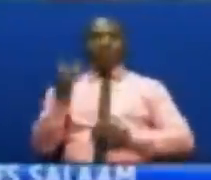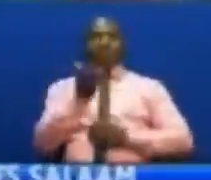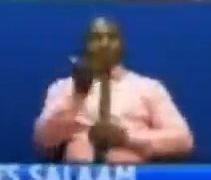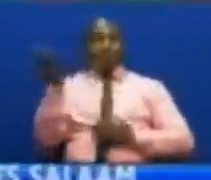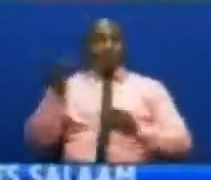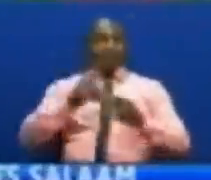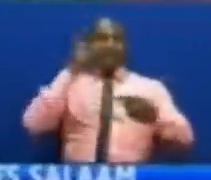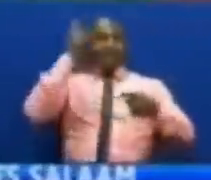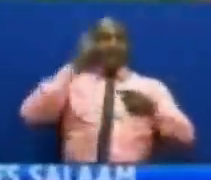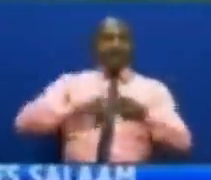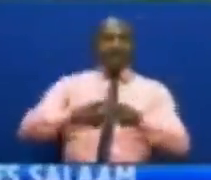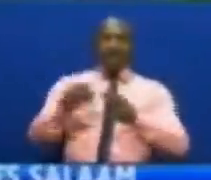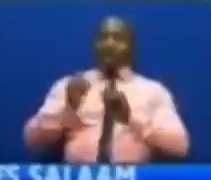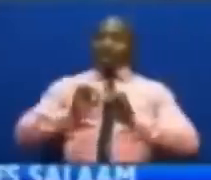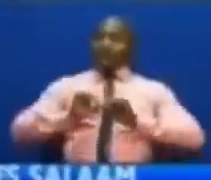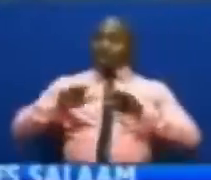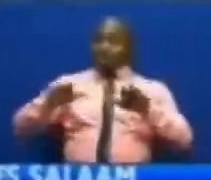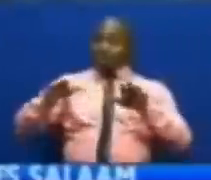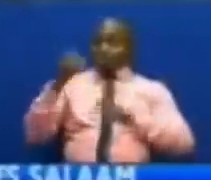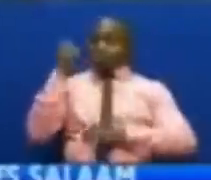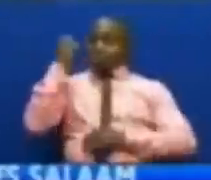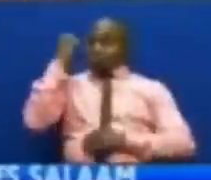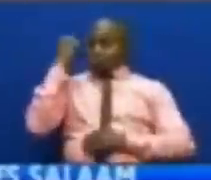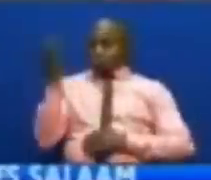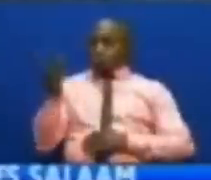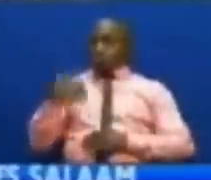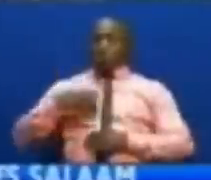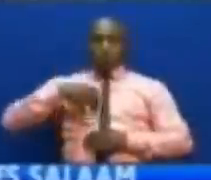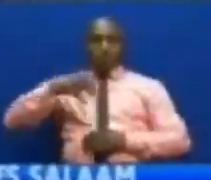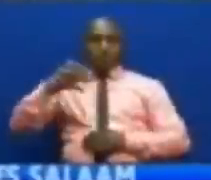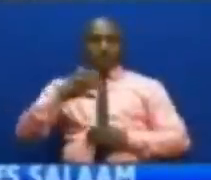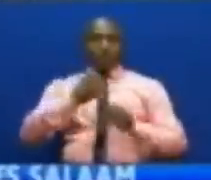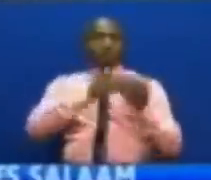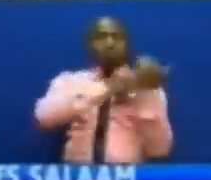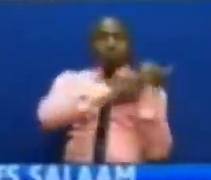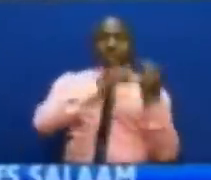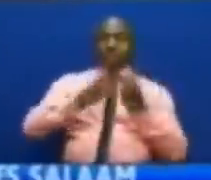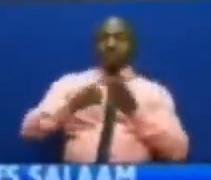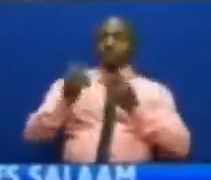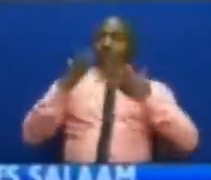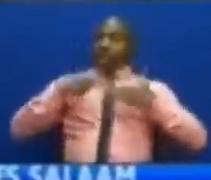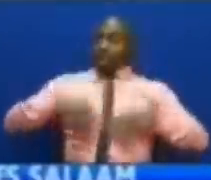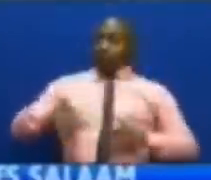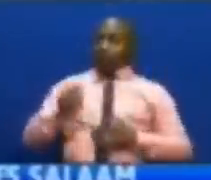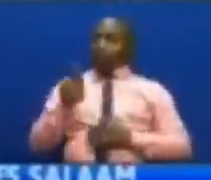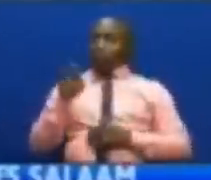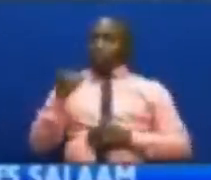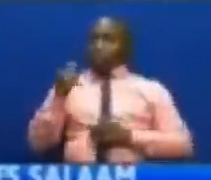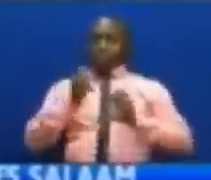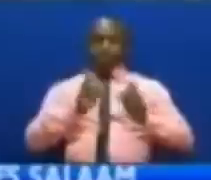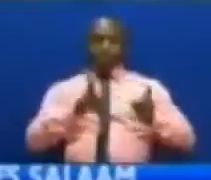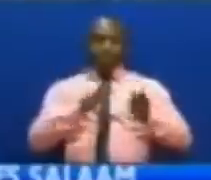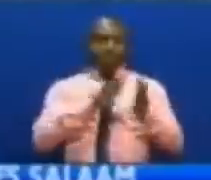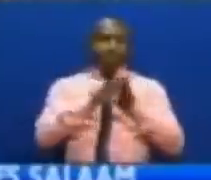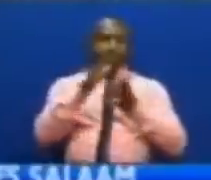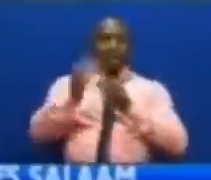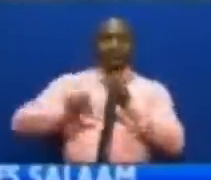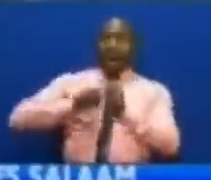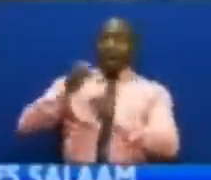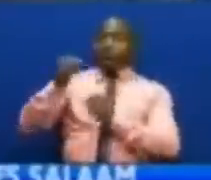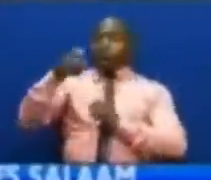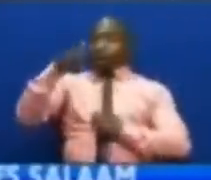iliyopo ya maambukizi ya ugonjwa huo, waziri mwenye dhamana ya afya Umi Mwalimu anaeleza hatua zilizochukuliwa na